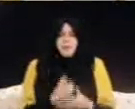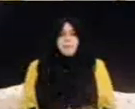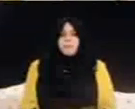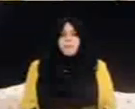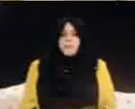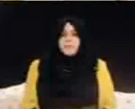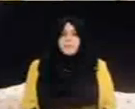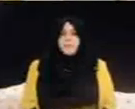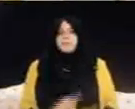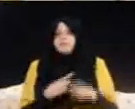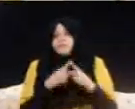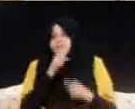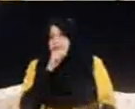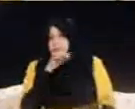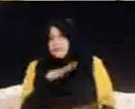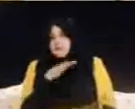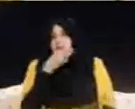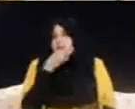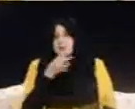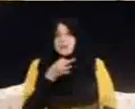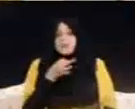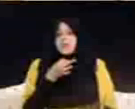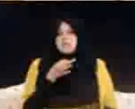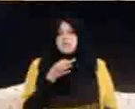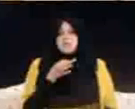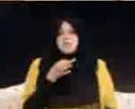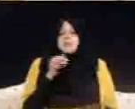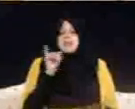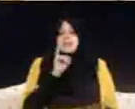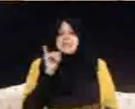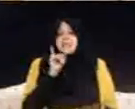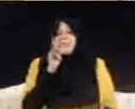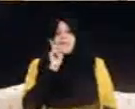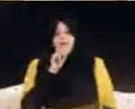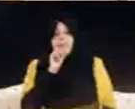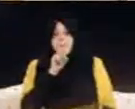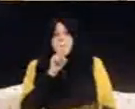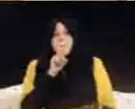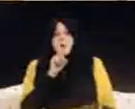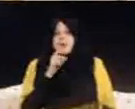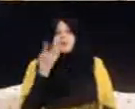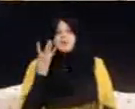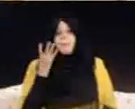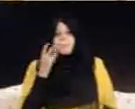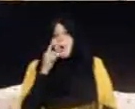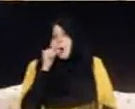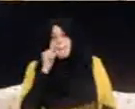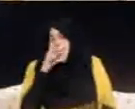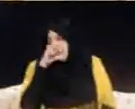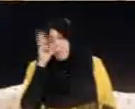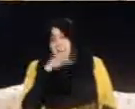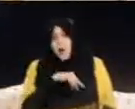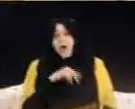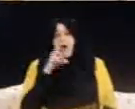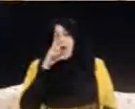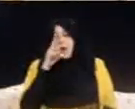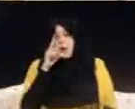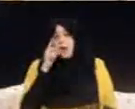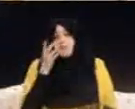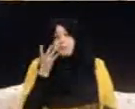يعني النبي صلى الله عليه وسلم قال أيما امرأة ماتت وزوجها عنها راض، لابد أن تعرف المرأة أو الزوجة قدر